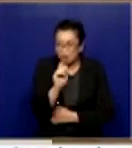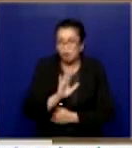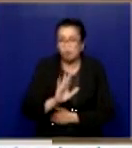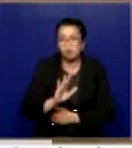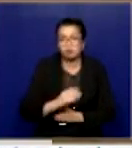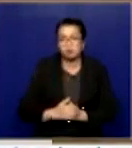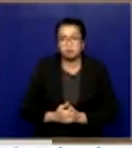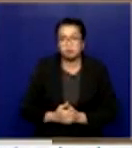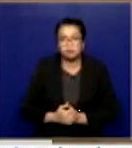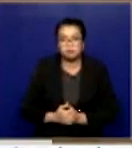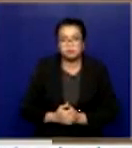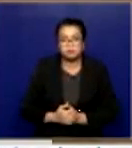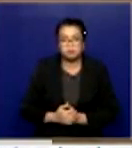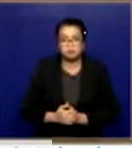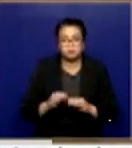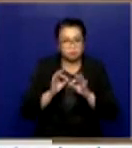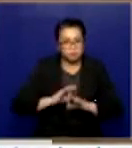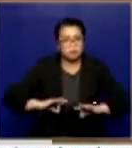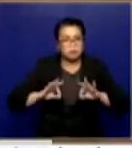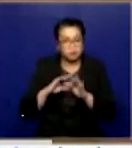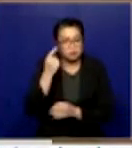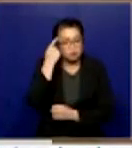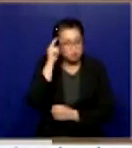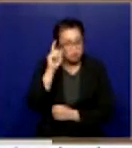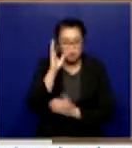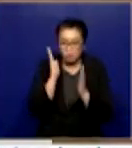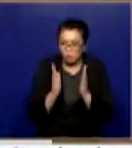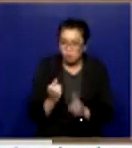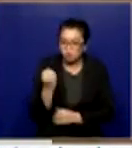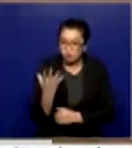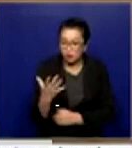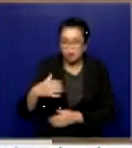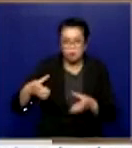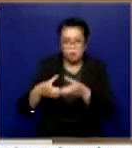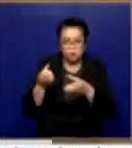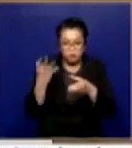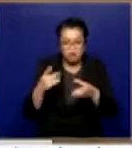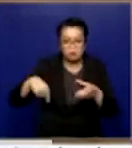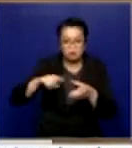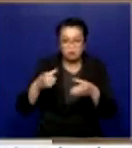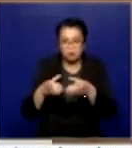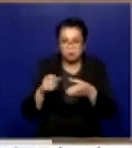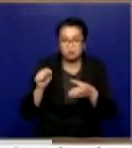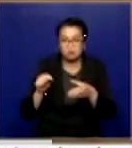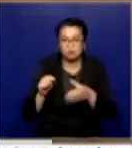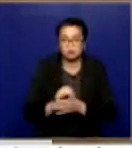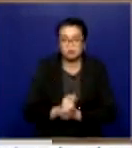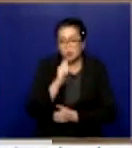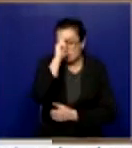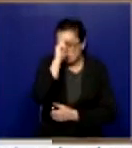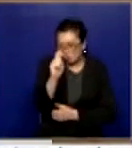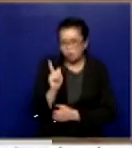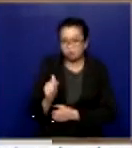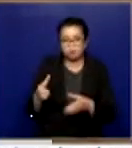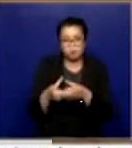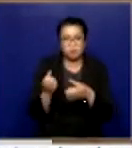ทั้งนี้สิ่งที่ผ่านก็คือเรายังคงต้องคำนึงถึงคนส่วนใหญ่เป็นหลักที่เป็นเรื่องปกติไปในหลักการประชาชนจ่ายที่ผมเชื่อว่าทุกฝ่าย